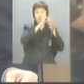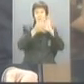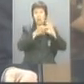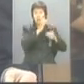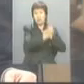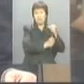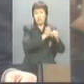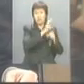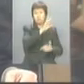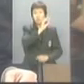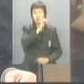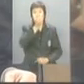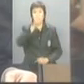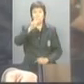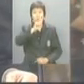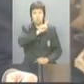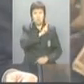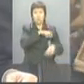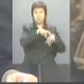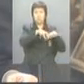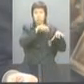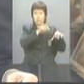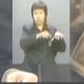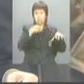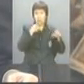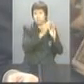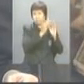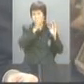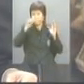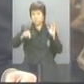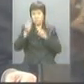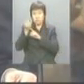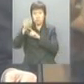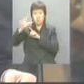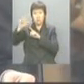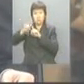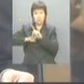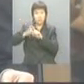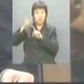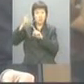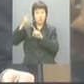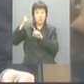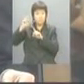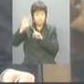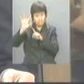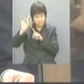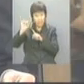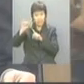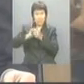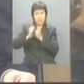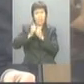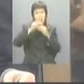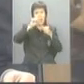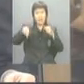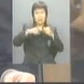ด้วยนะคะแล้วก็ในวันที่13สิงหาคมก็จะมีการแข่งขันฟุตบอลพรีเมียร์ลีกของอังกฤษที่นัดเปิดสนามก็เป็นคู่ระหว่างท็อตแนมฮ